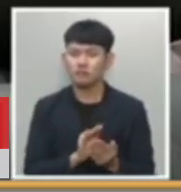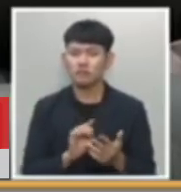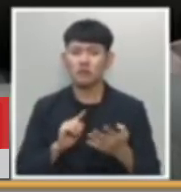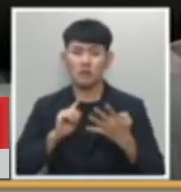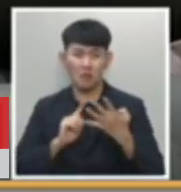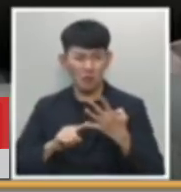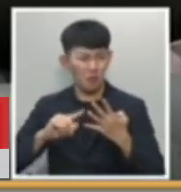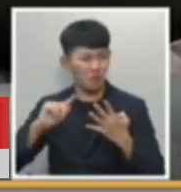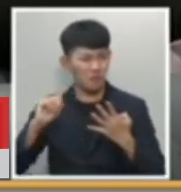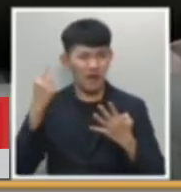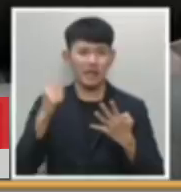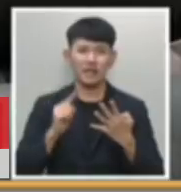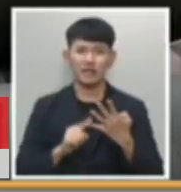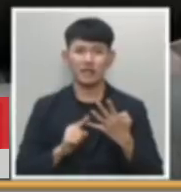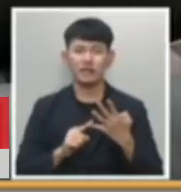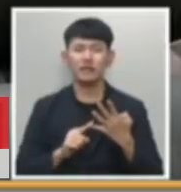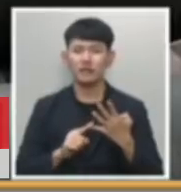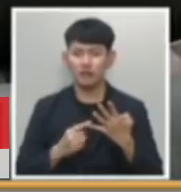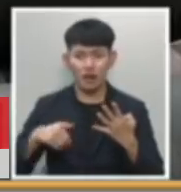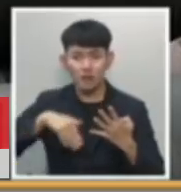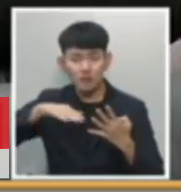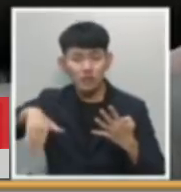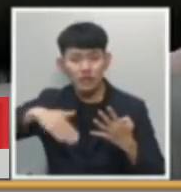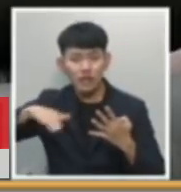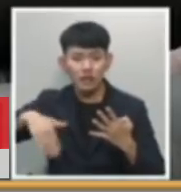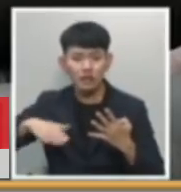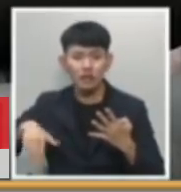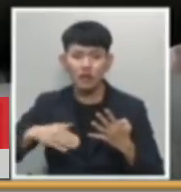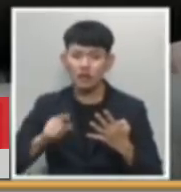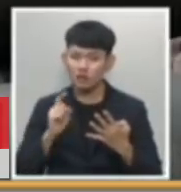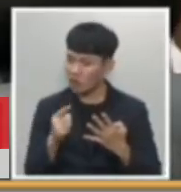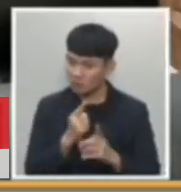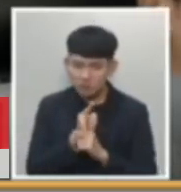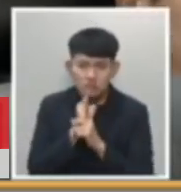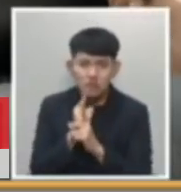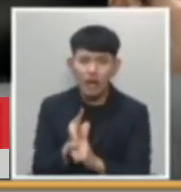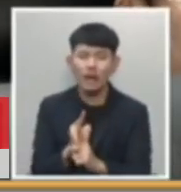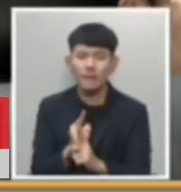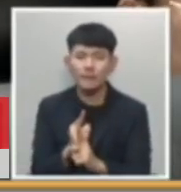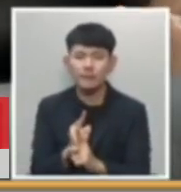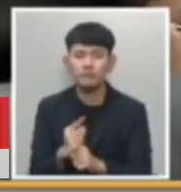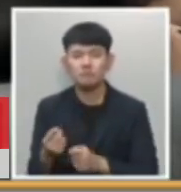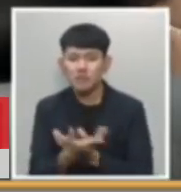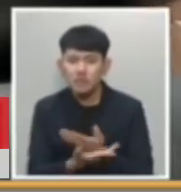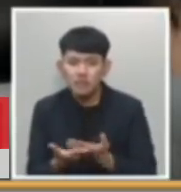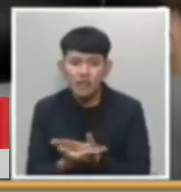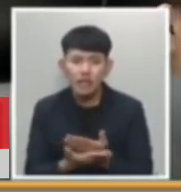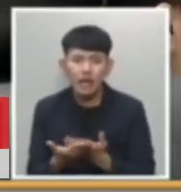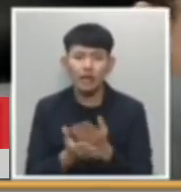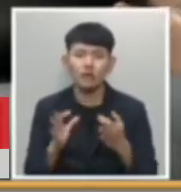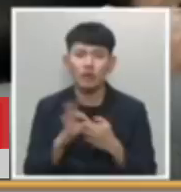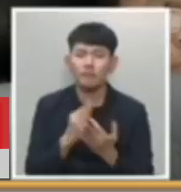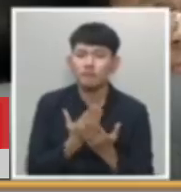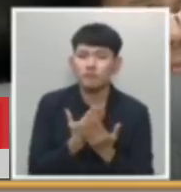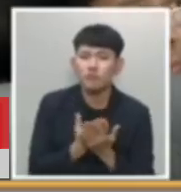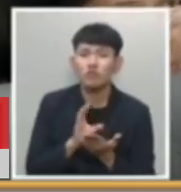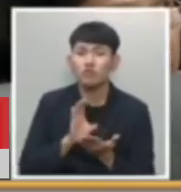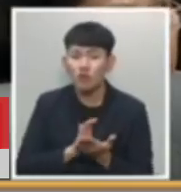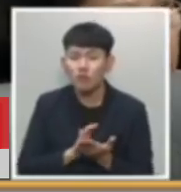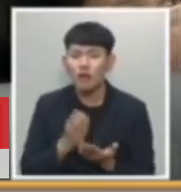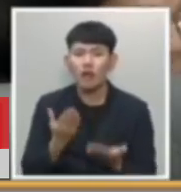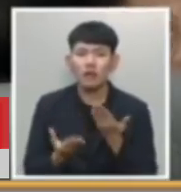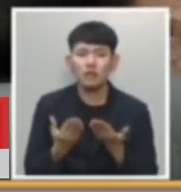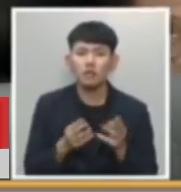ใหม่เลยเนี่ยที่ทุกท่านทุกคนต้องยึดถือในการพิจารณาการใช้งบประมาณหรือการด